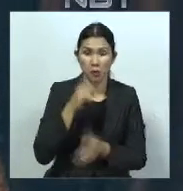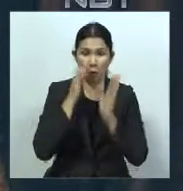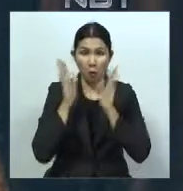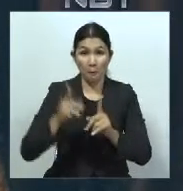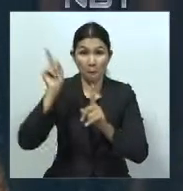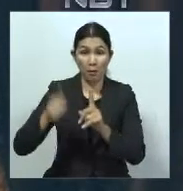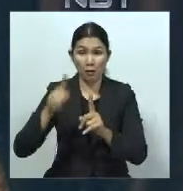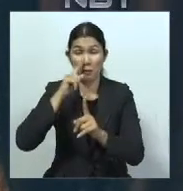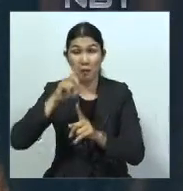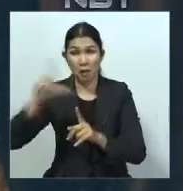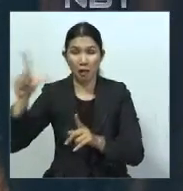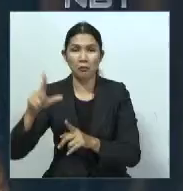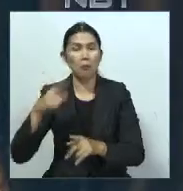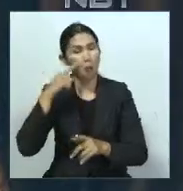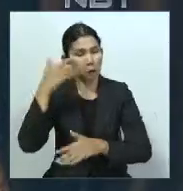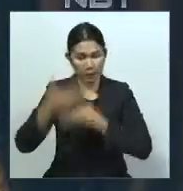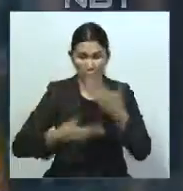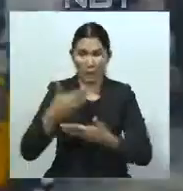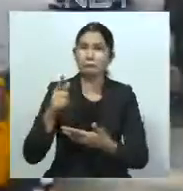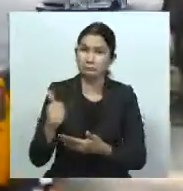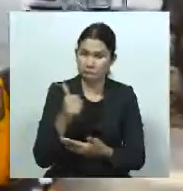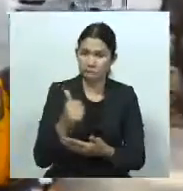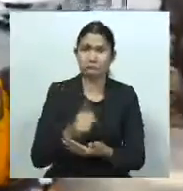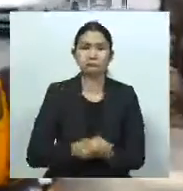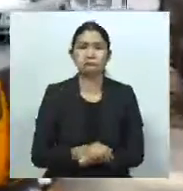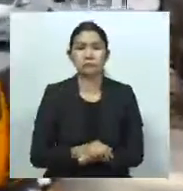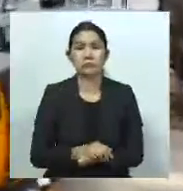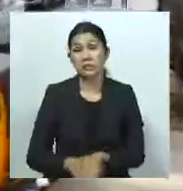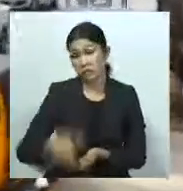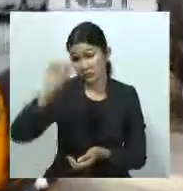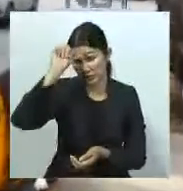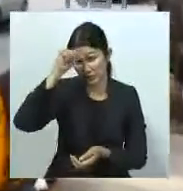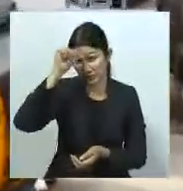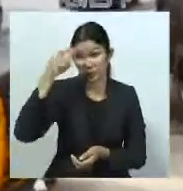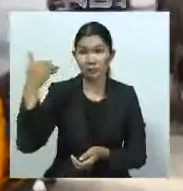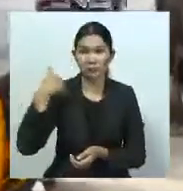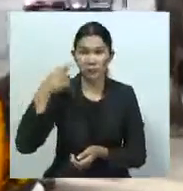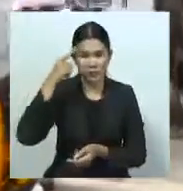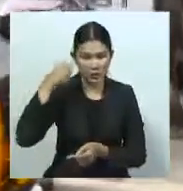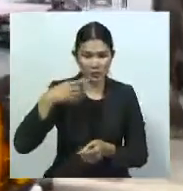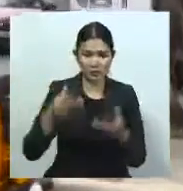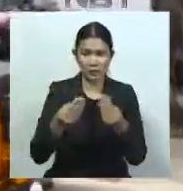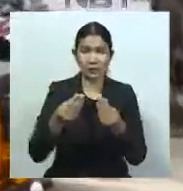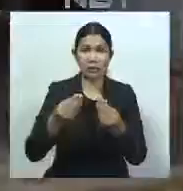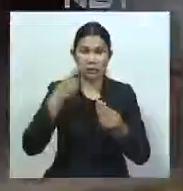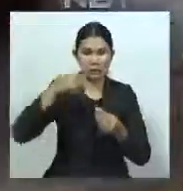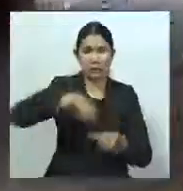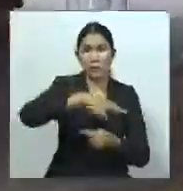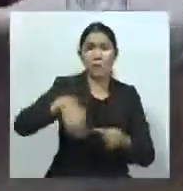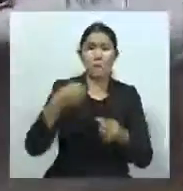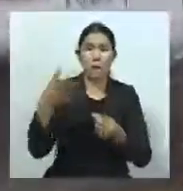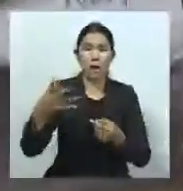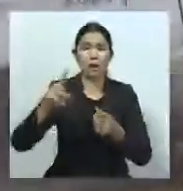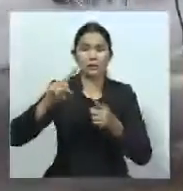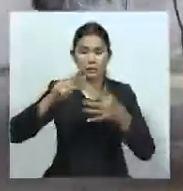านเพราะฉะนั้นโอกาสตลาดเยอะมาก ด้วยอินเดียมีพื้นที่มากเป็นอันดับ7ของโลกแบ่งการปก